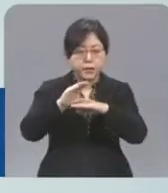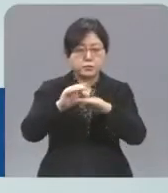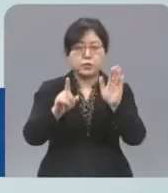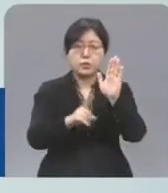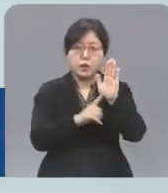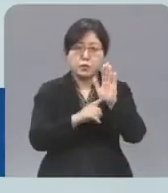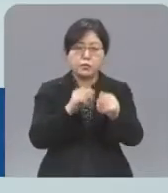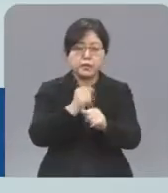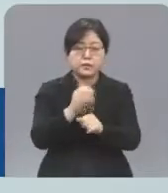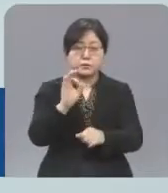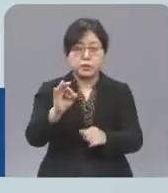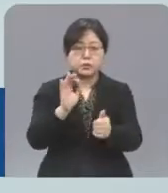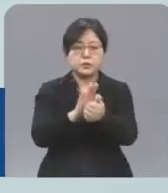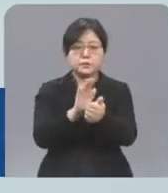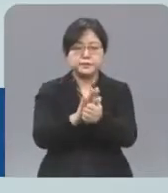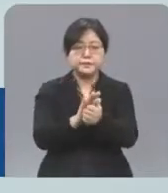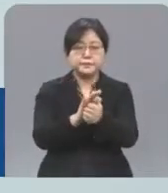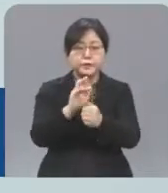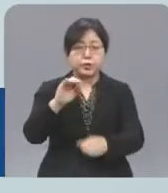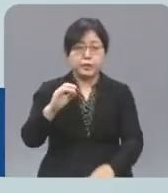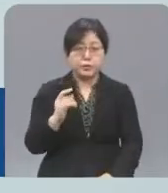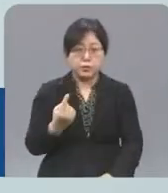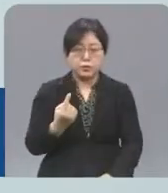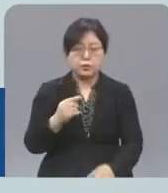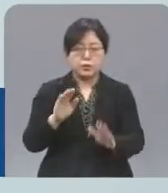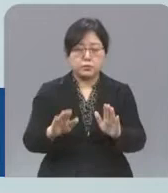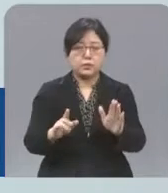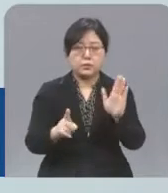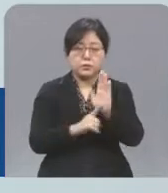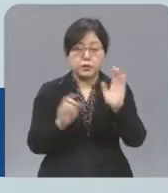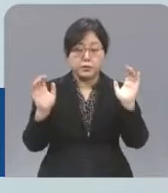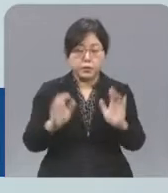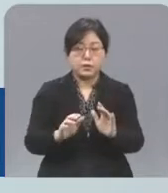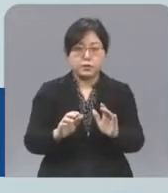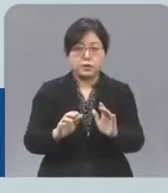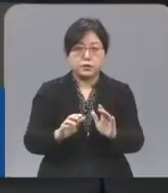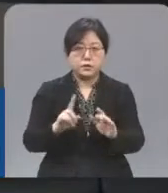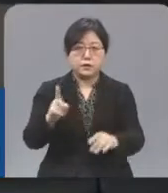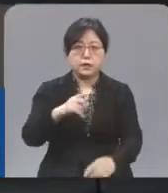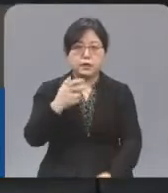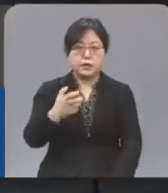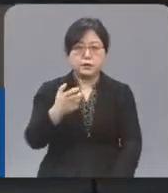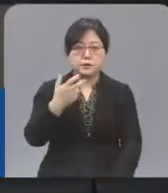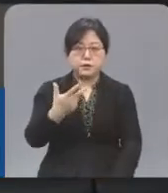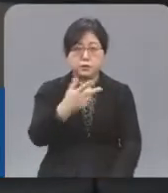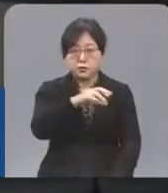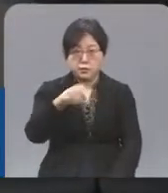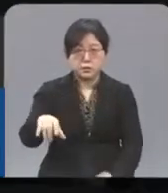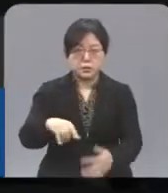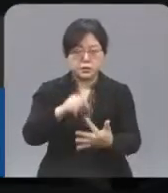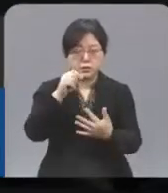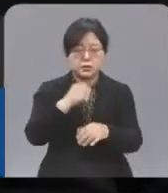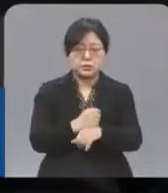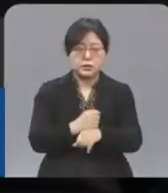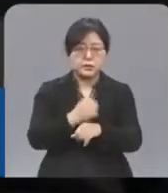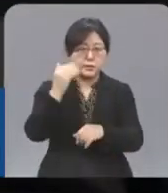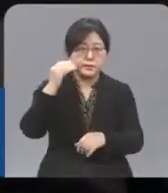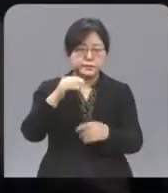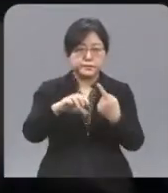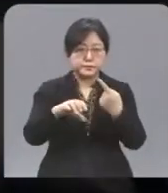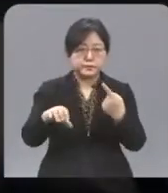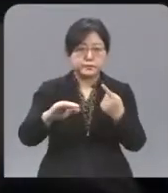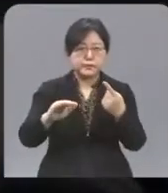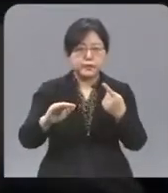제작비를 지원합니다. 코바코는 올해 공모를 통해 소상공인 177곳을 선정하고 한 곳당